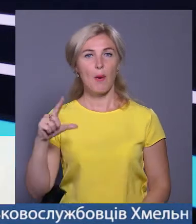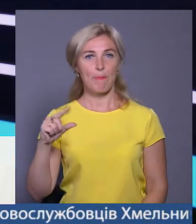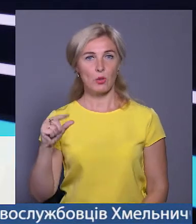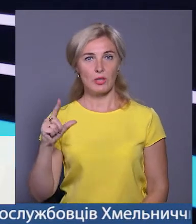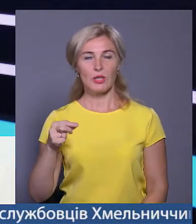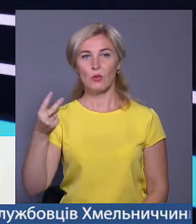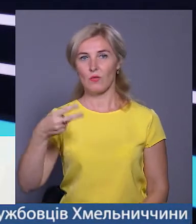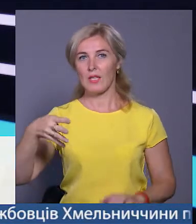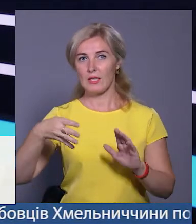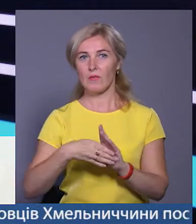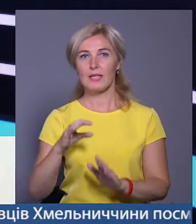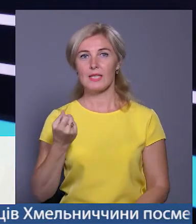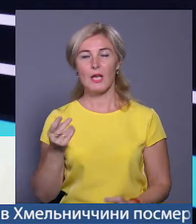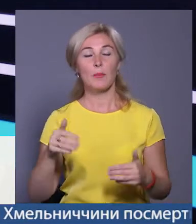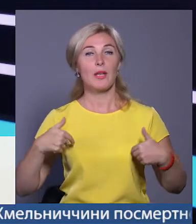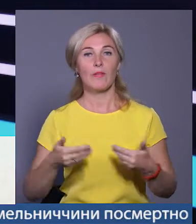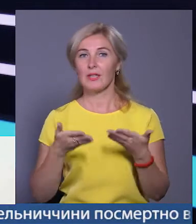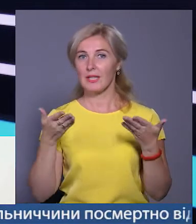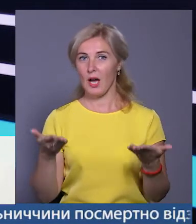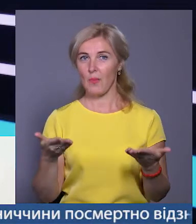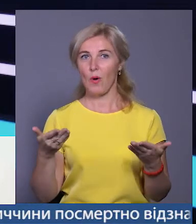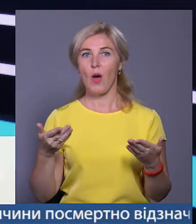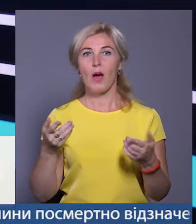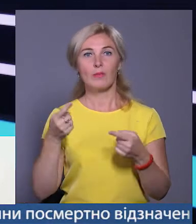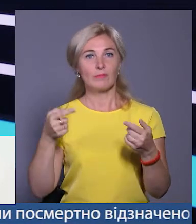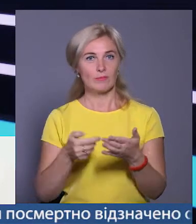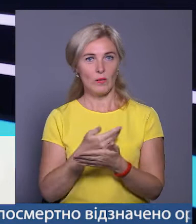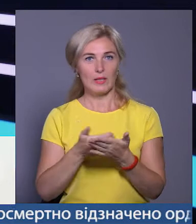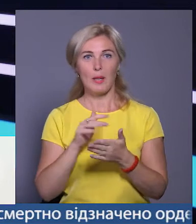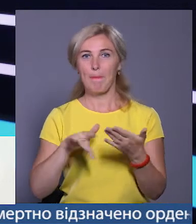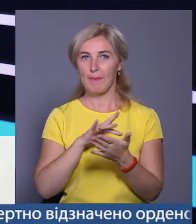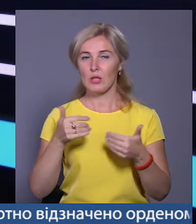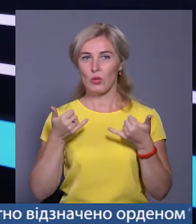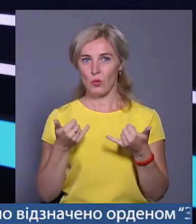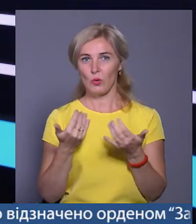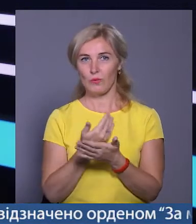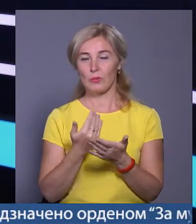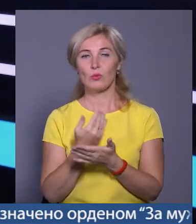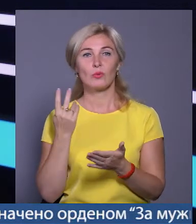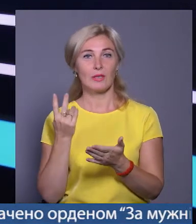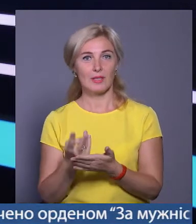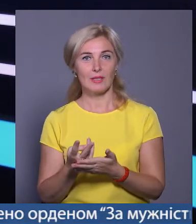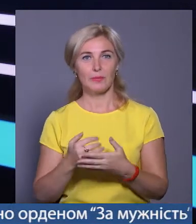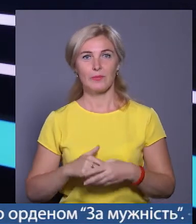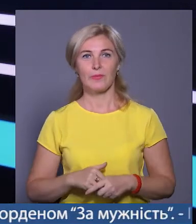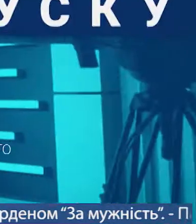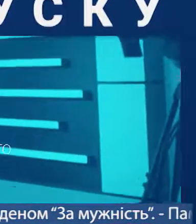Понеділок, 29 серпня. Вітаємо! В ефірі новини міста. Сьогодні у випуску «Дивіться».